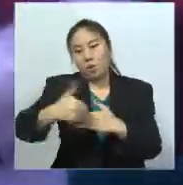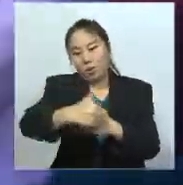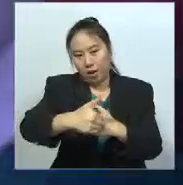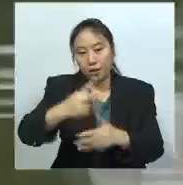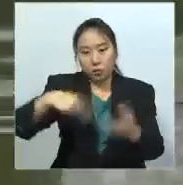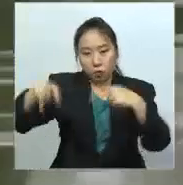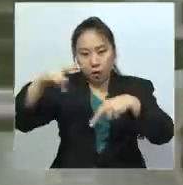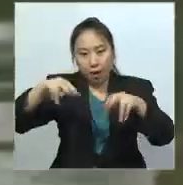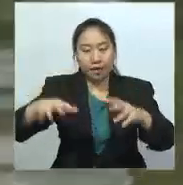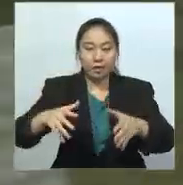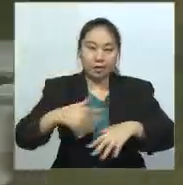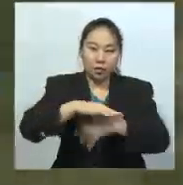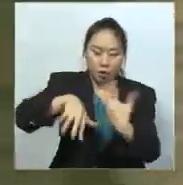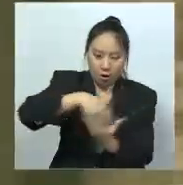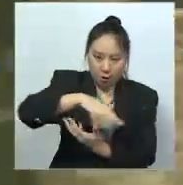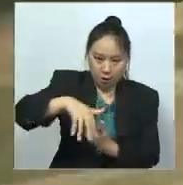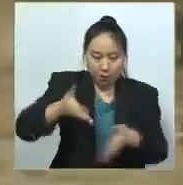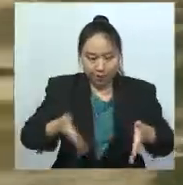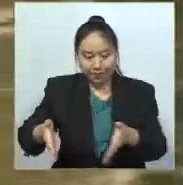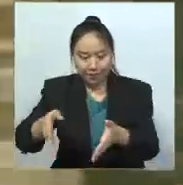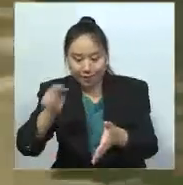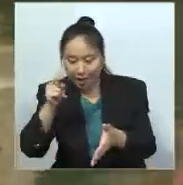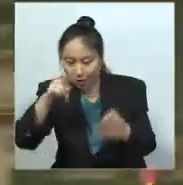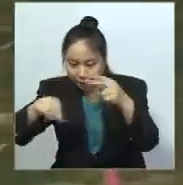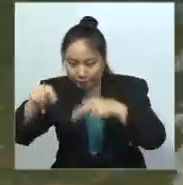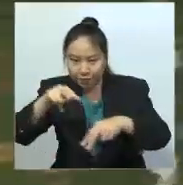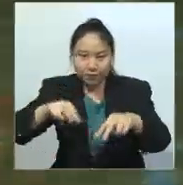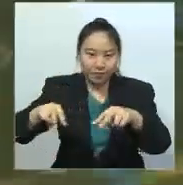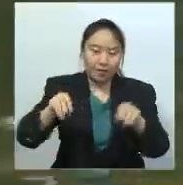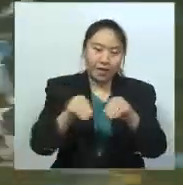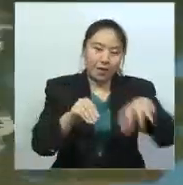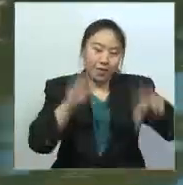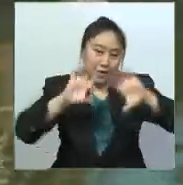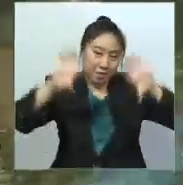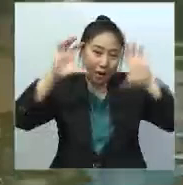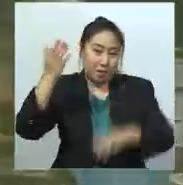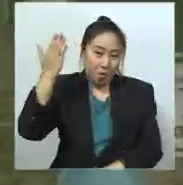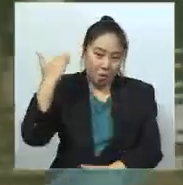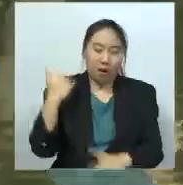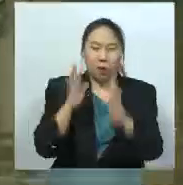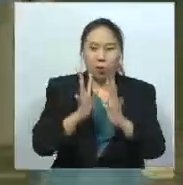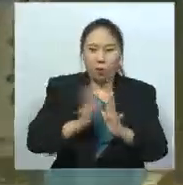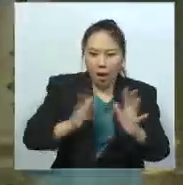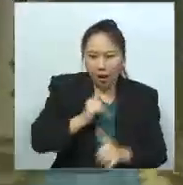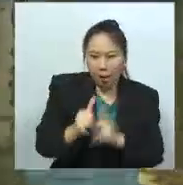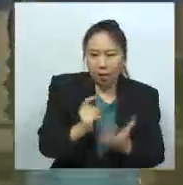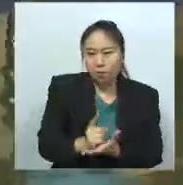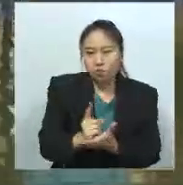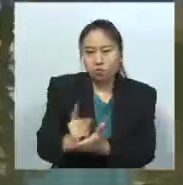แวดล้อมและแม่น้ำลำคลองด้วยบริเวณคลองผดุงกรุงเกษมที่ข้างทำเนียบรัฐบาลเมื่อวานก็คึกคักกันเลยนะค